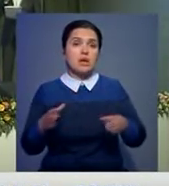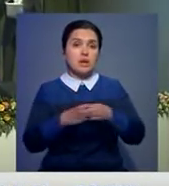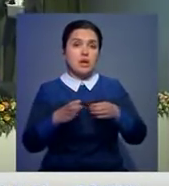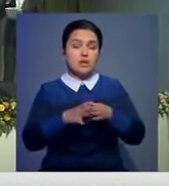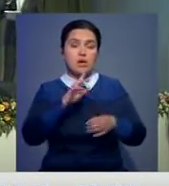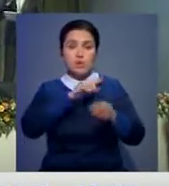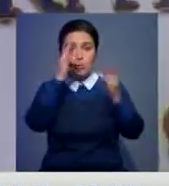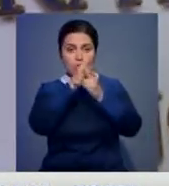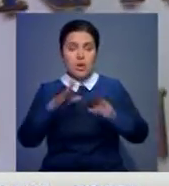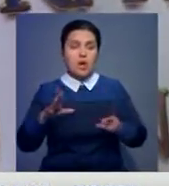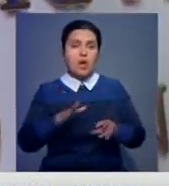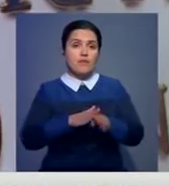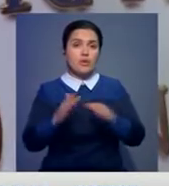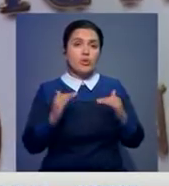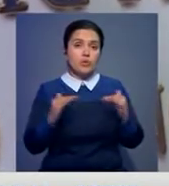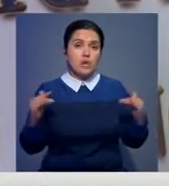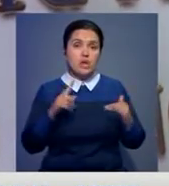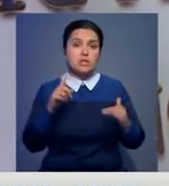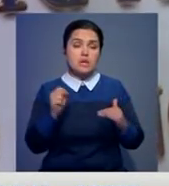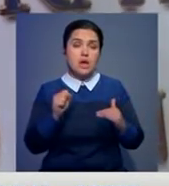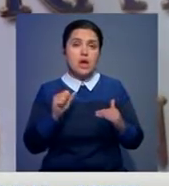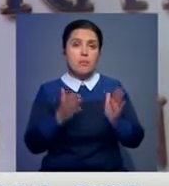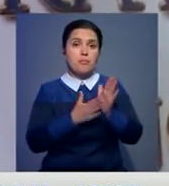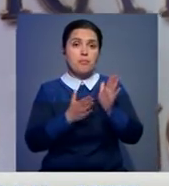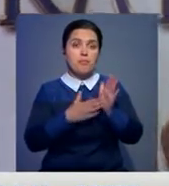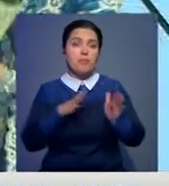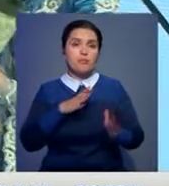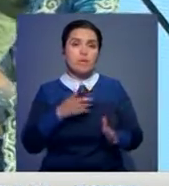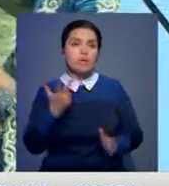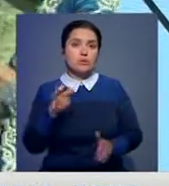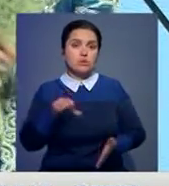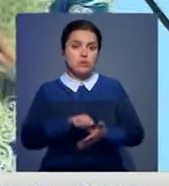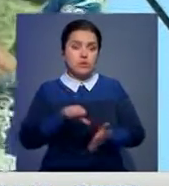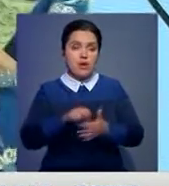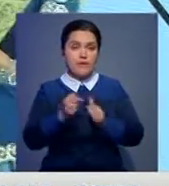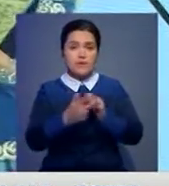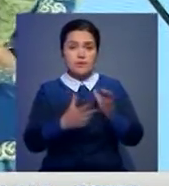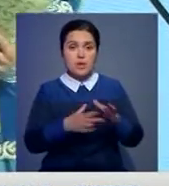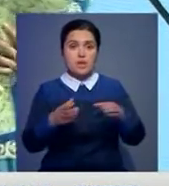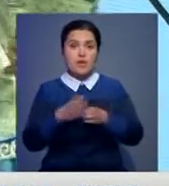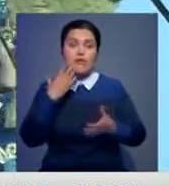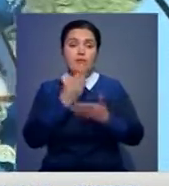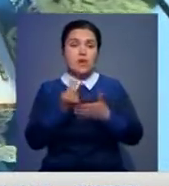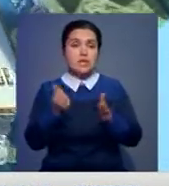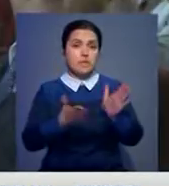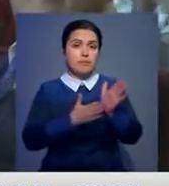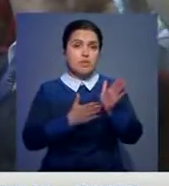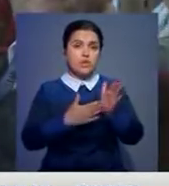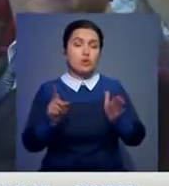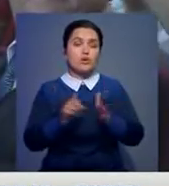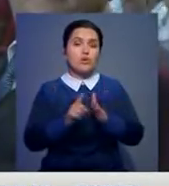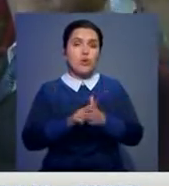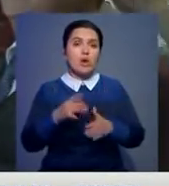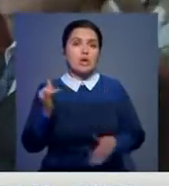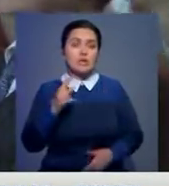организаций и работников культуры всех уровней. За гран-при боролись 300 участников в 18 номинациях. Свой денежный приз также